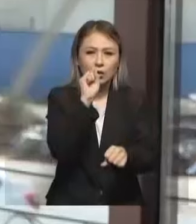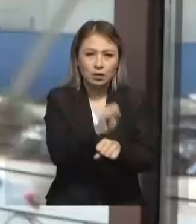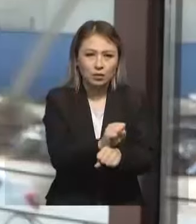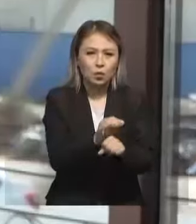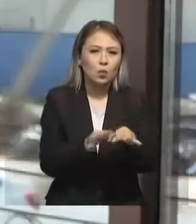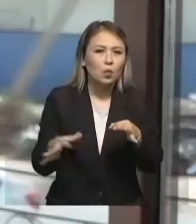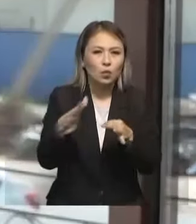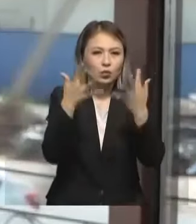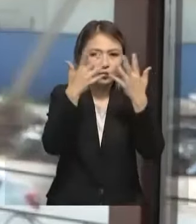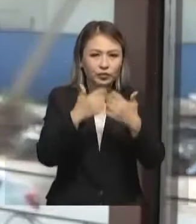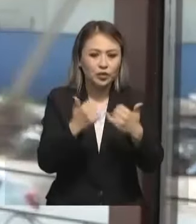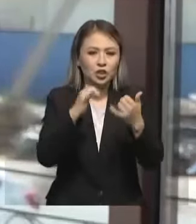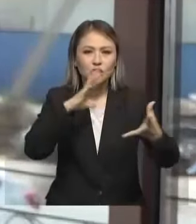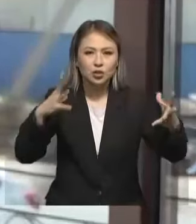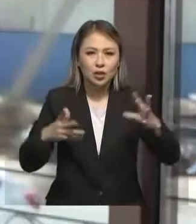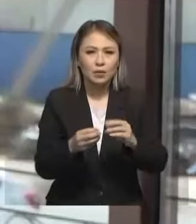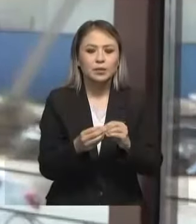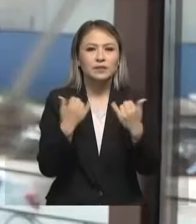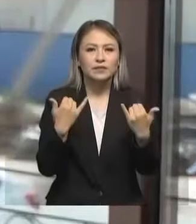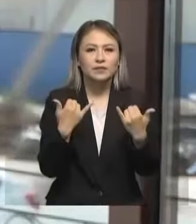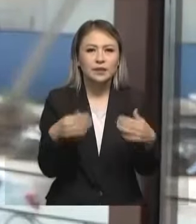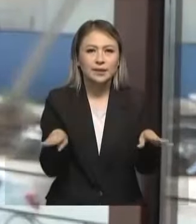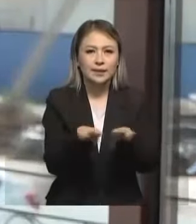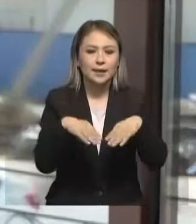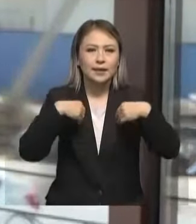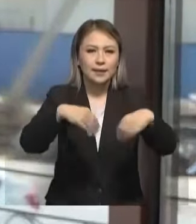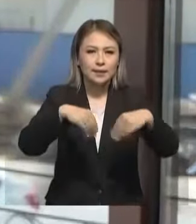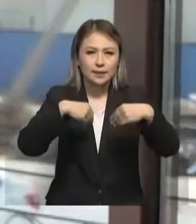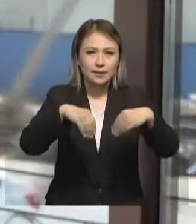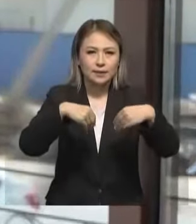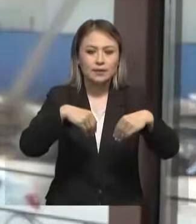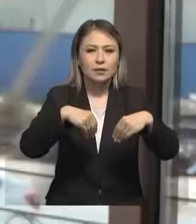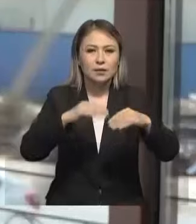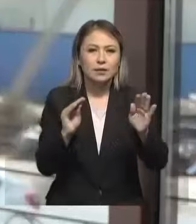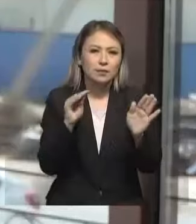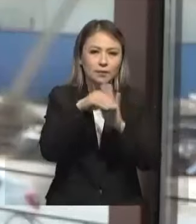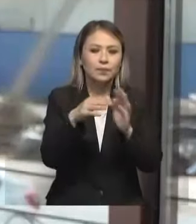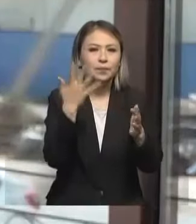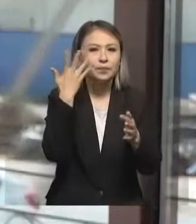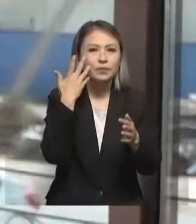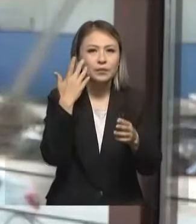облыс бойынша. Ал жалпы осындай неге егістікке салып қойған егістіктер